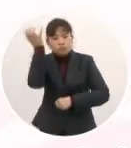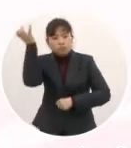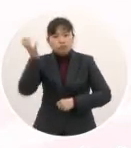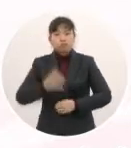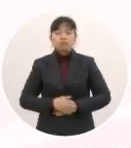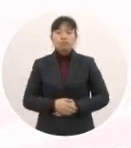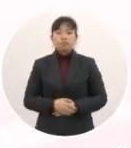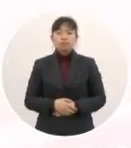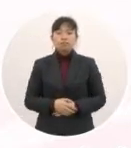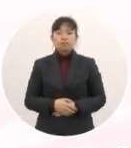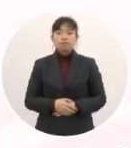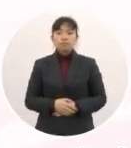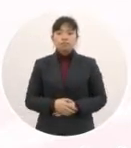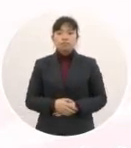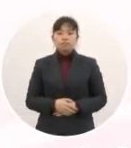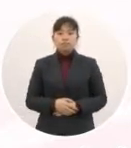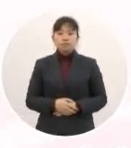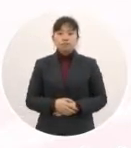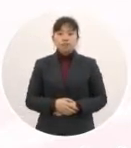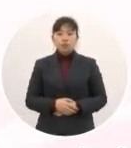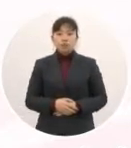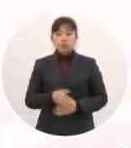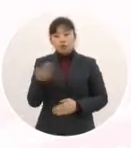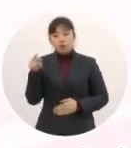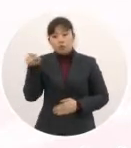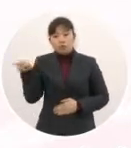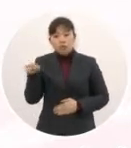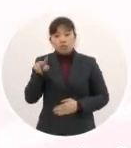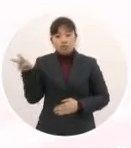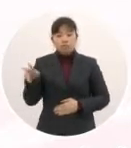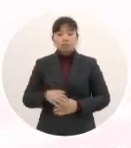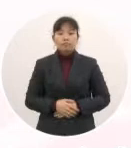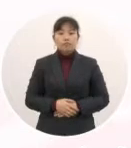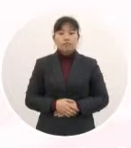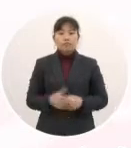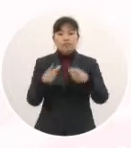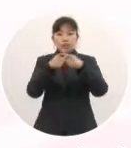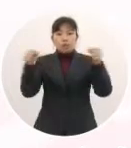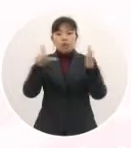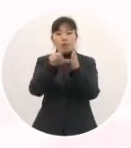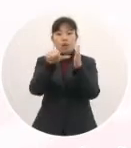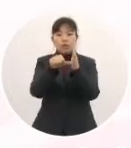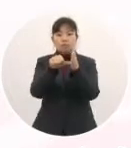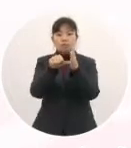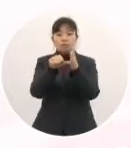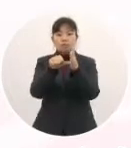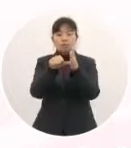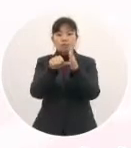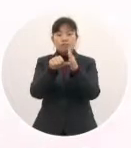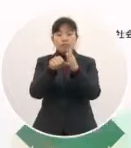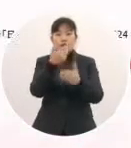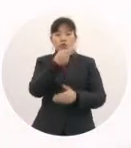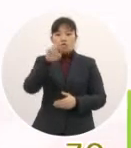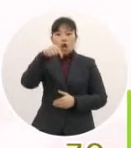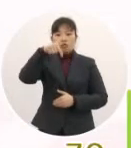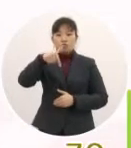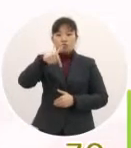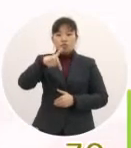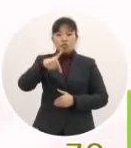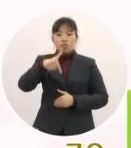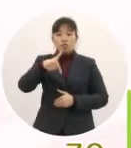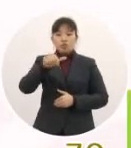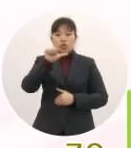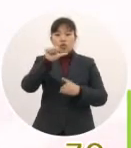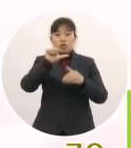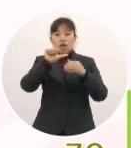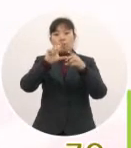う。 今度はこっちを見てみて。日本の場合、このグラフがアルファベットの M